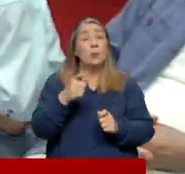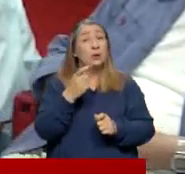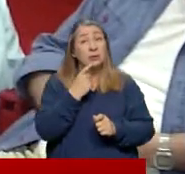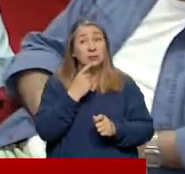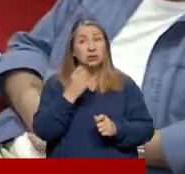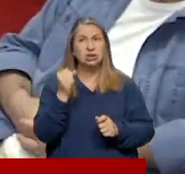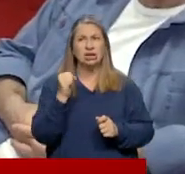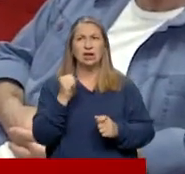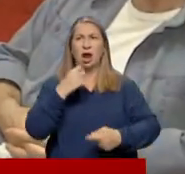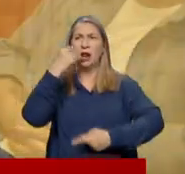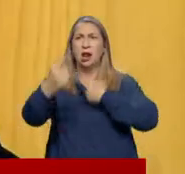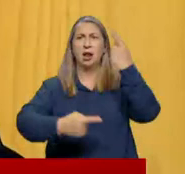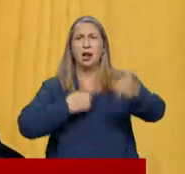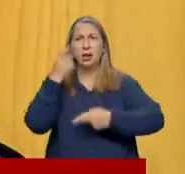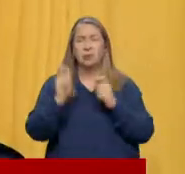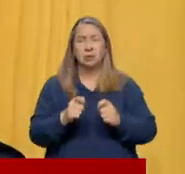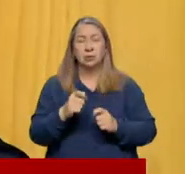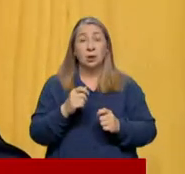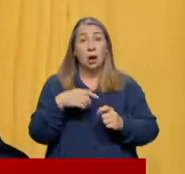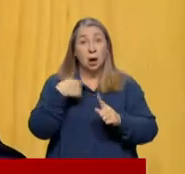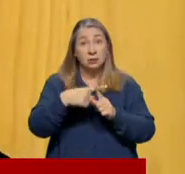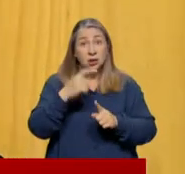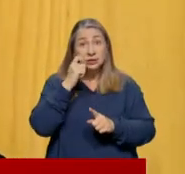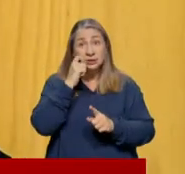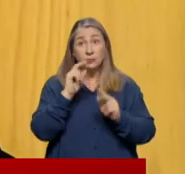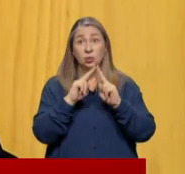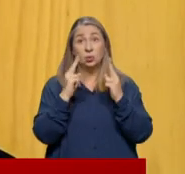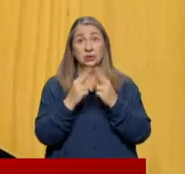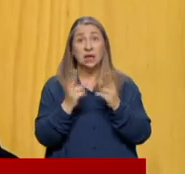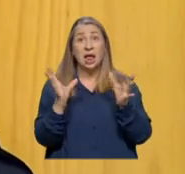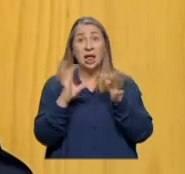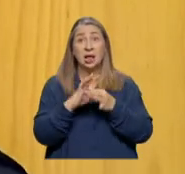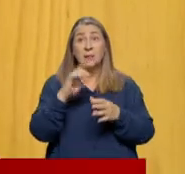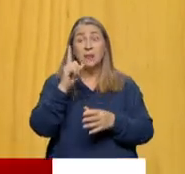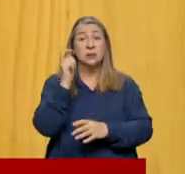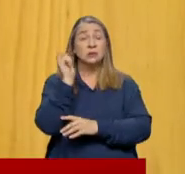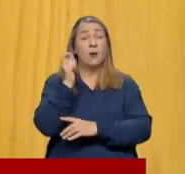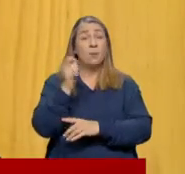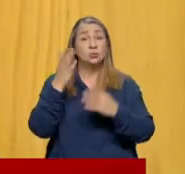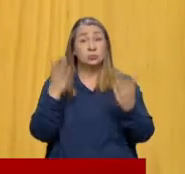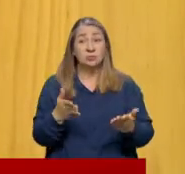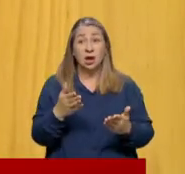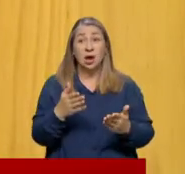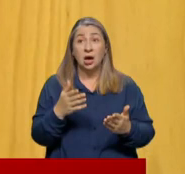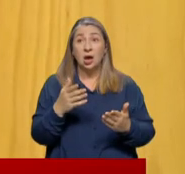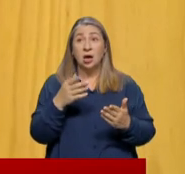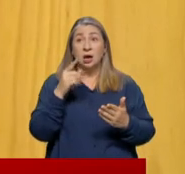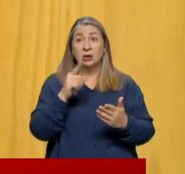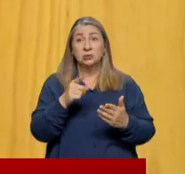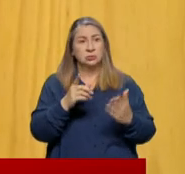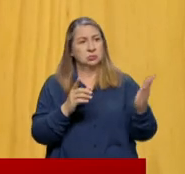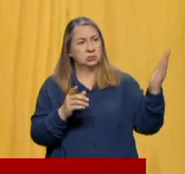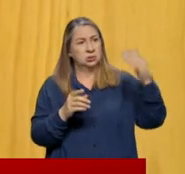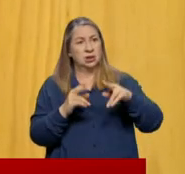bu yıl Sert rüzgarlar esti mi Üstelik İslam dünyası ile ilgili bir sempozyumda hoşmak